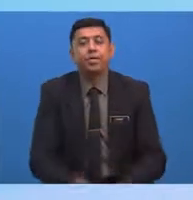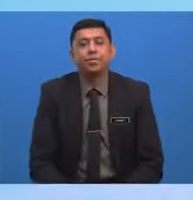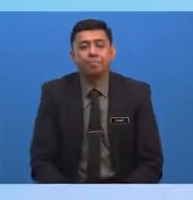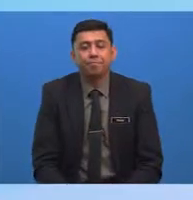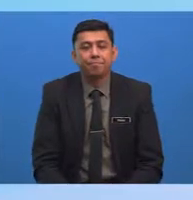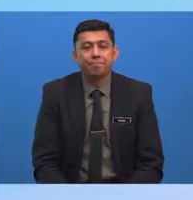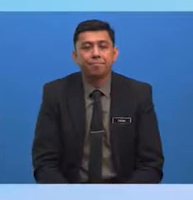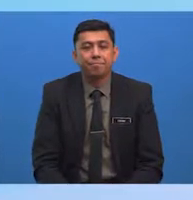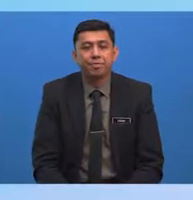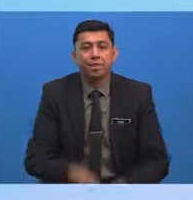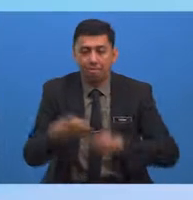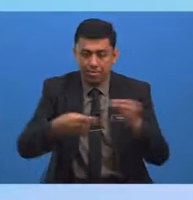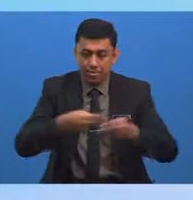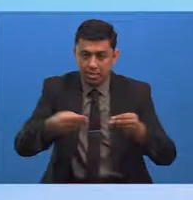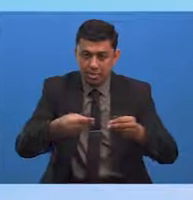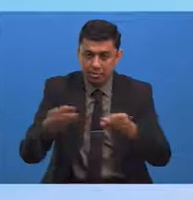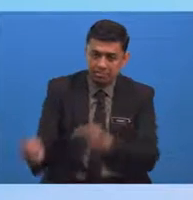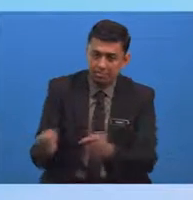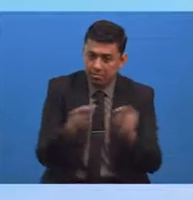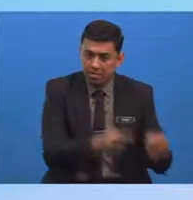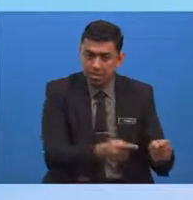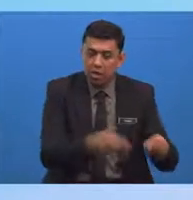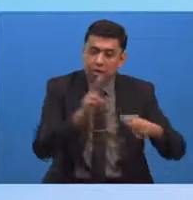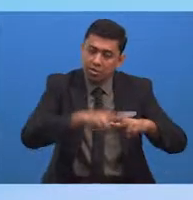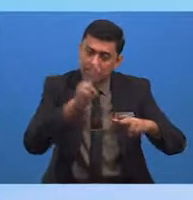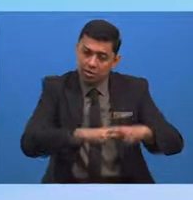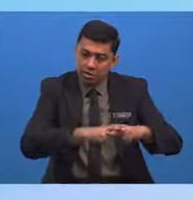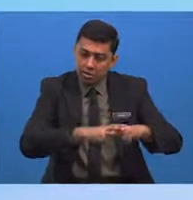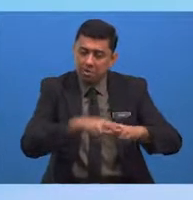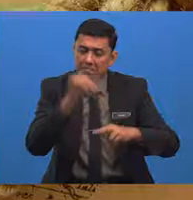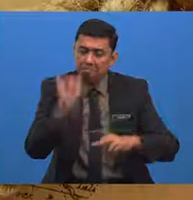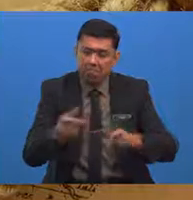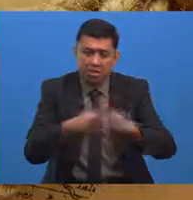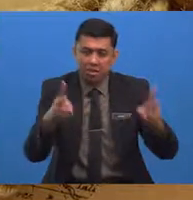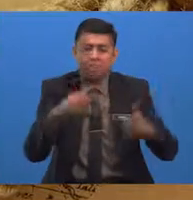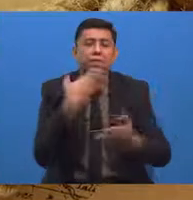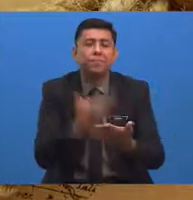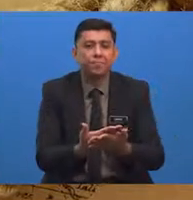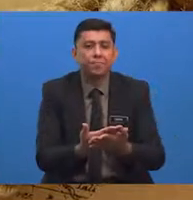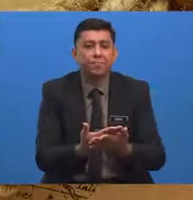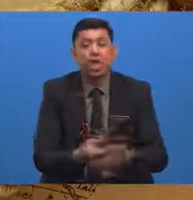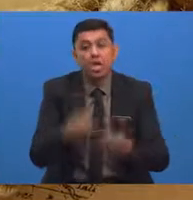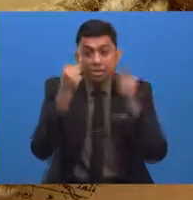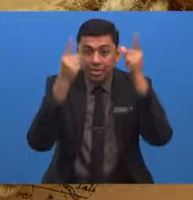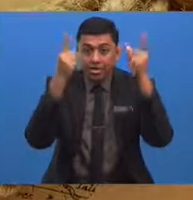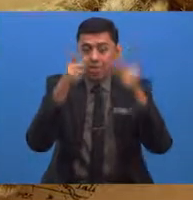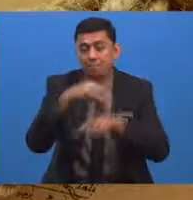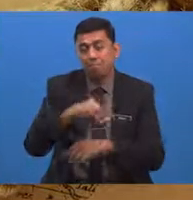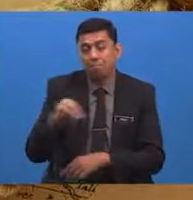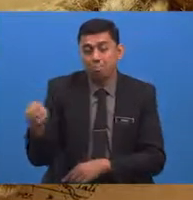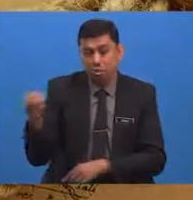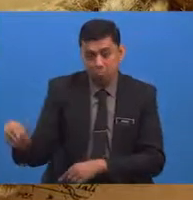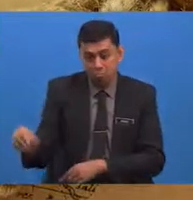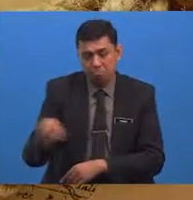pusat perdagangan dan pentadbiran kerana kedudukannya yang sangat strategik. Sedangkan murid-murid, perpecahan